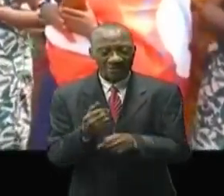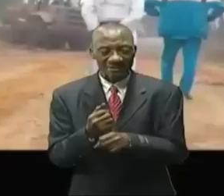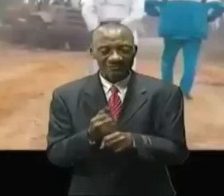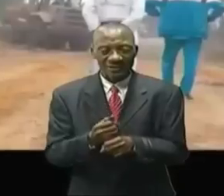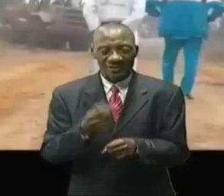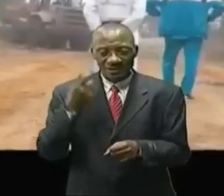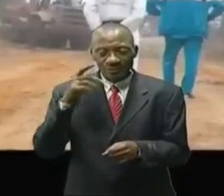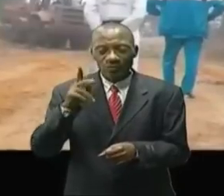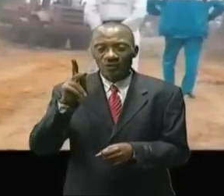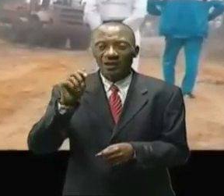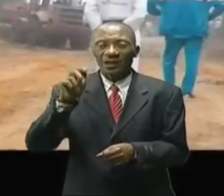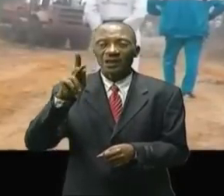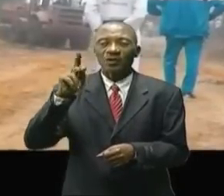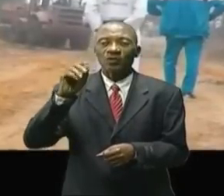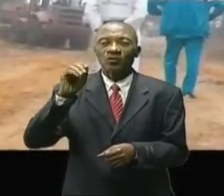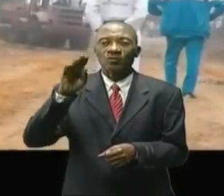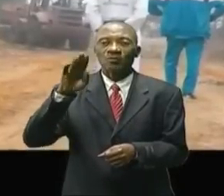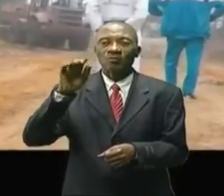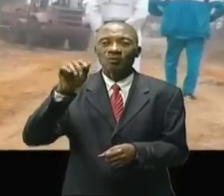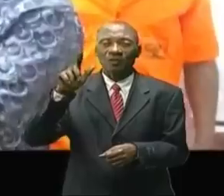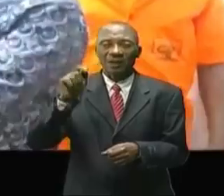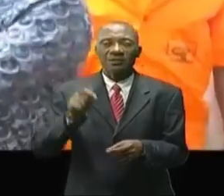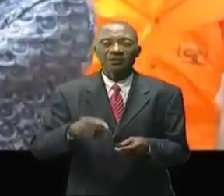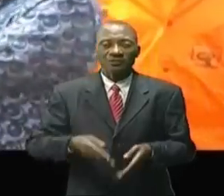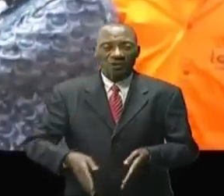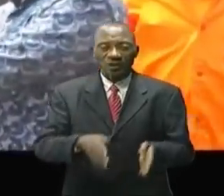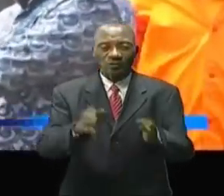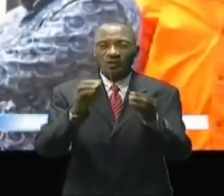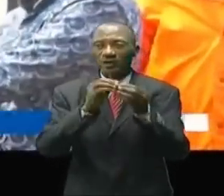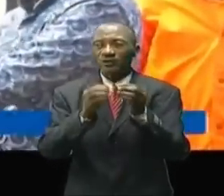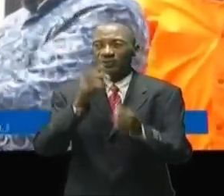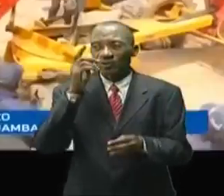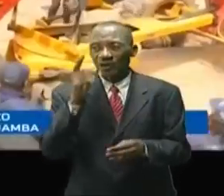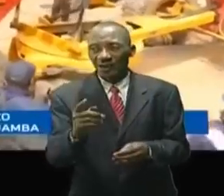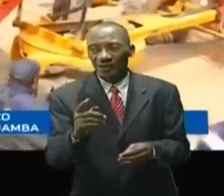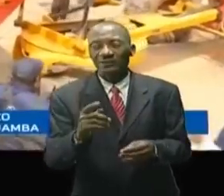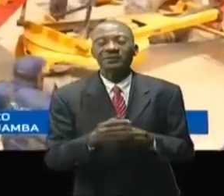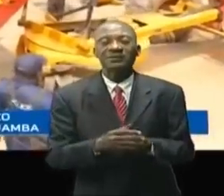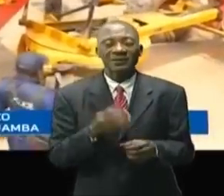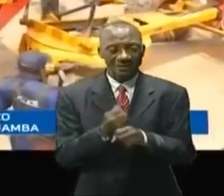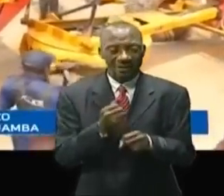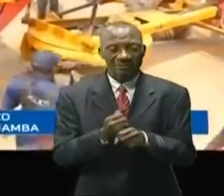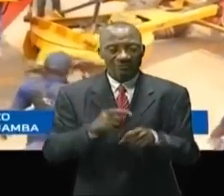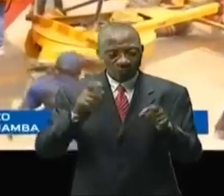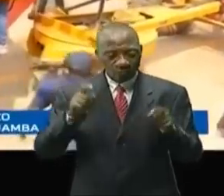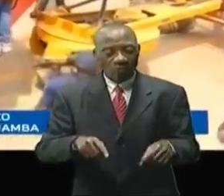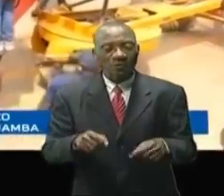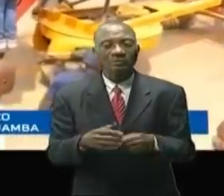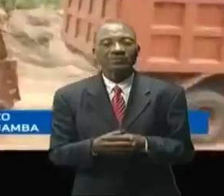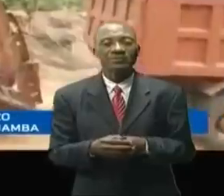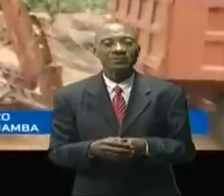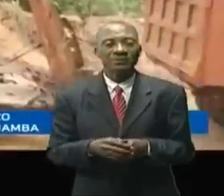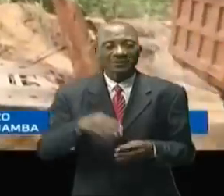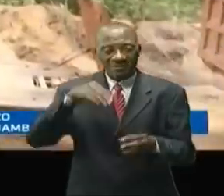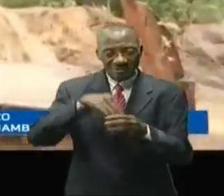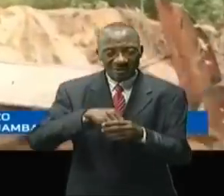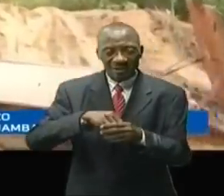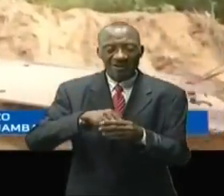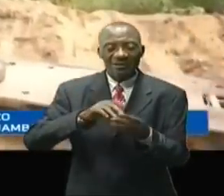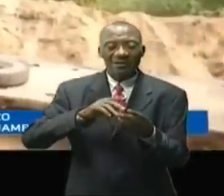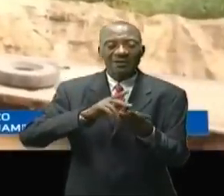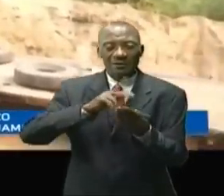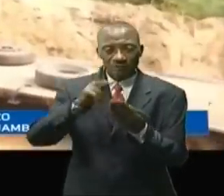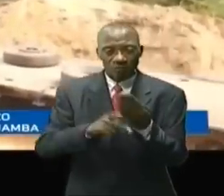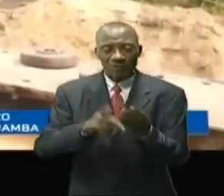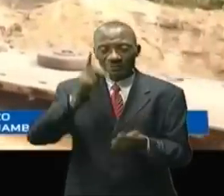plusieurs chantiers sur la route nationale numéro 1. D'autres programmes s'exécutent dans le cadre du programme des 145